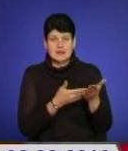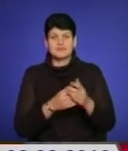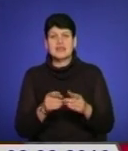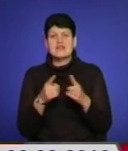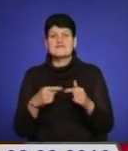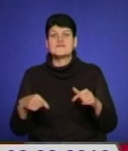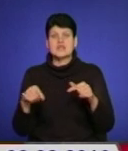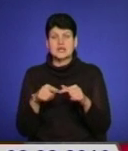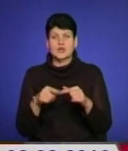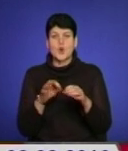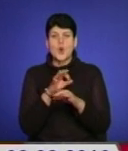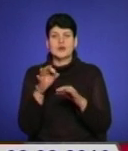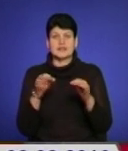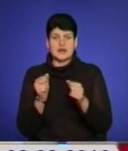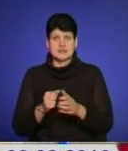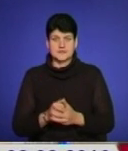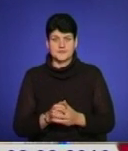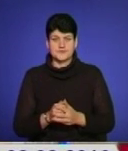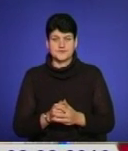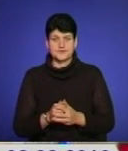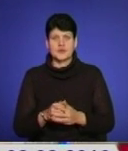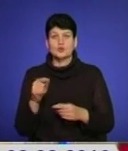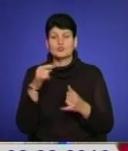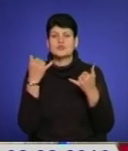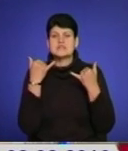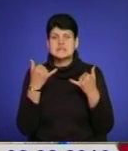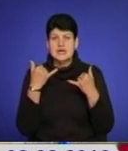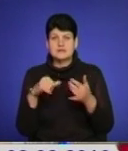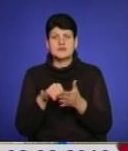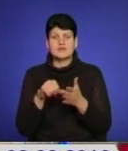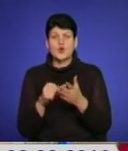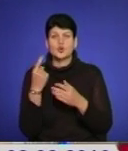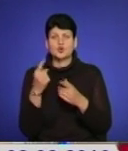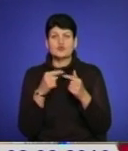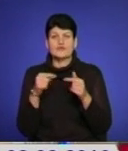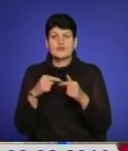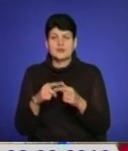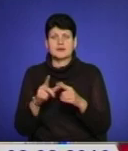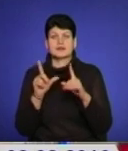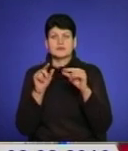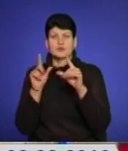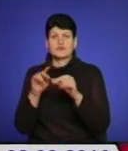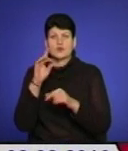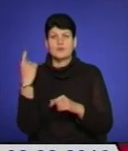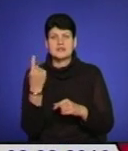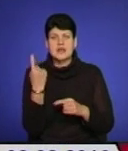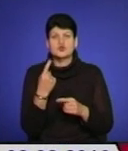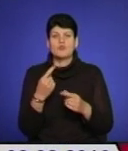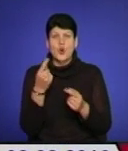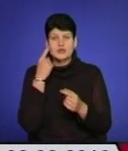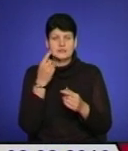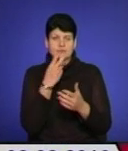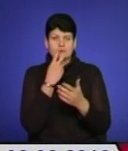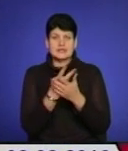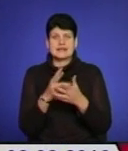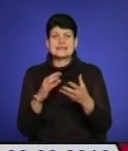відділ координації і кооперації. Тому зараз представники одного з відділів відвідують усі області, щоб оцінити ситуацію на